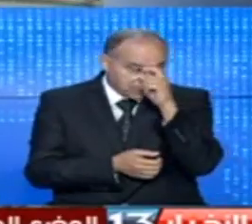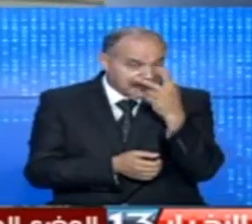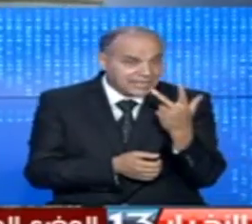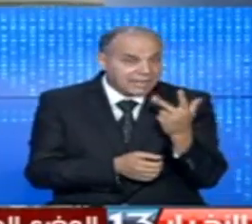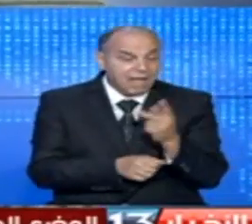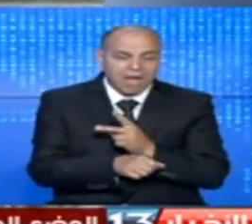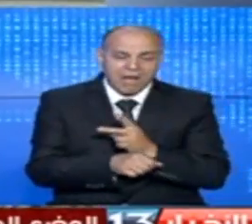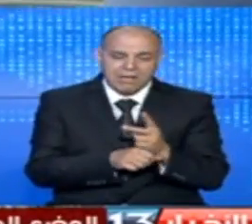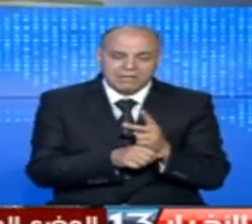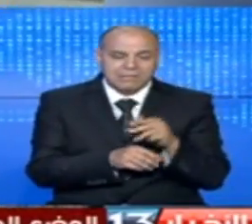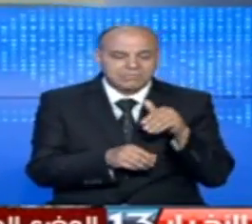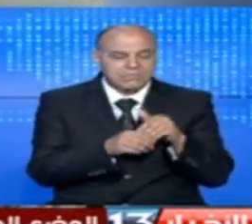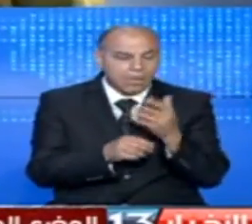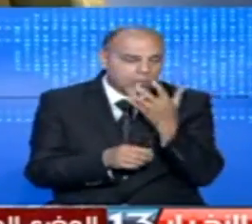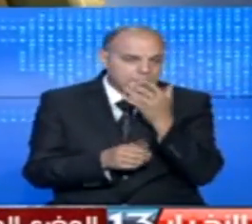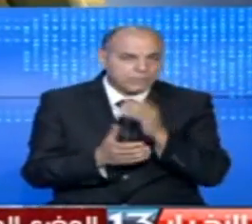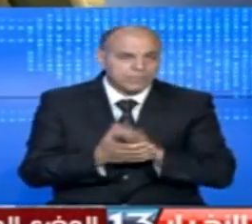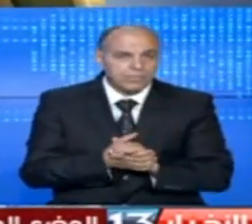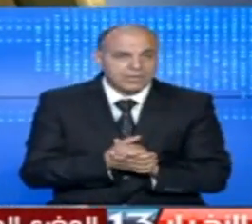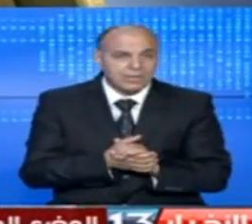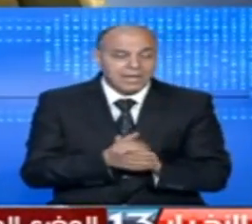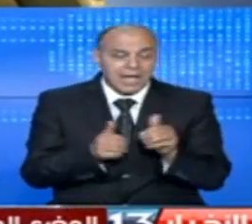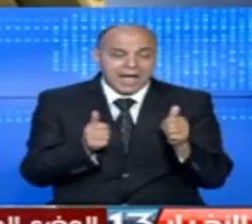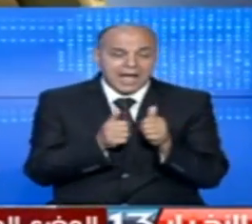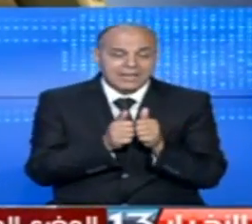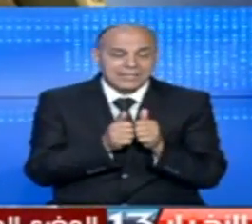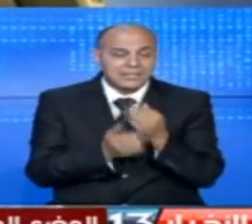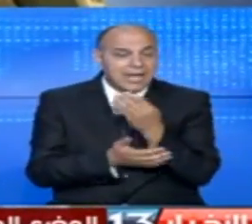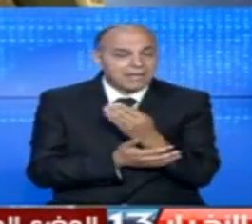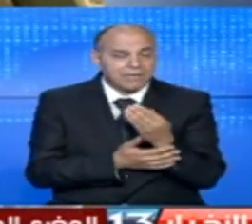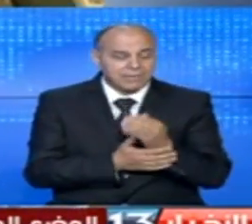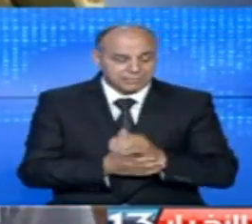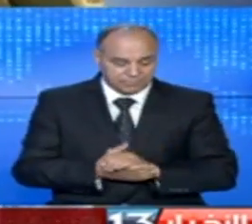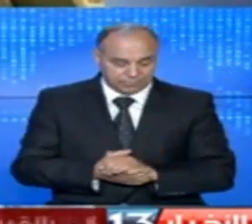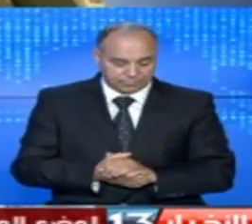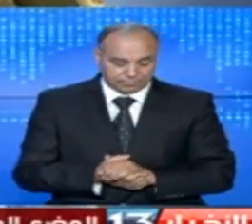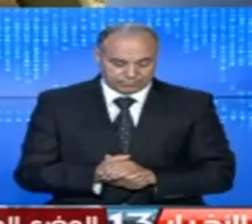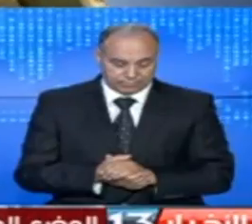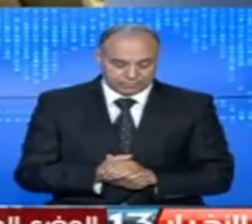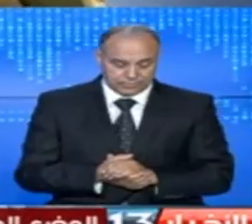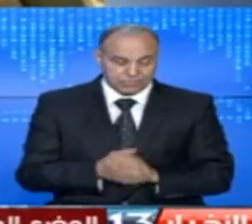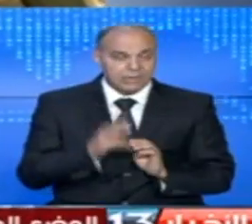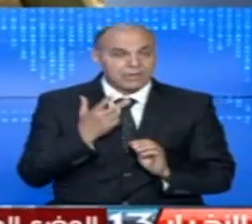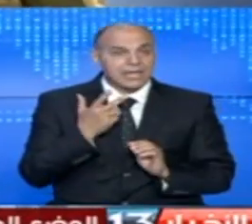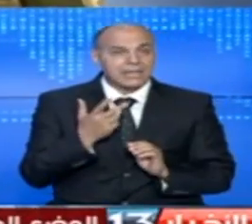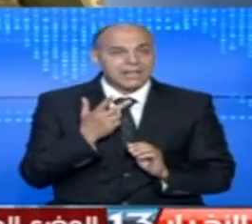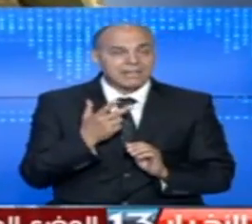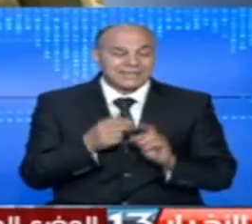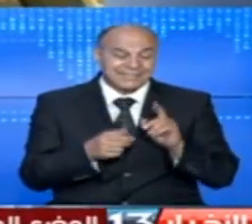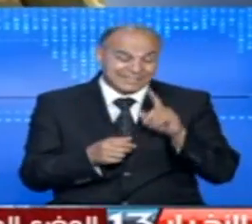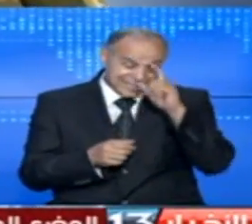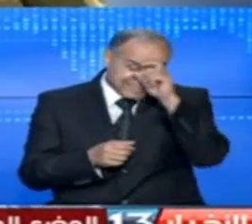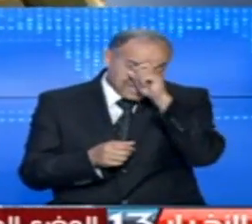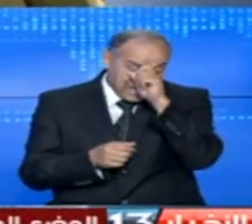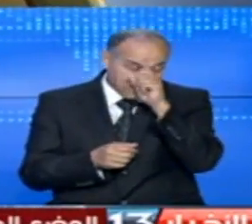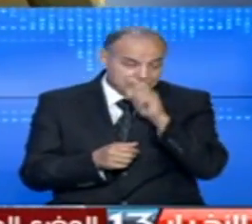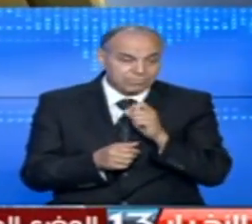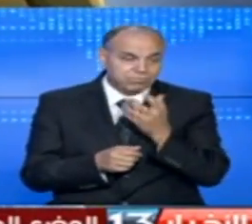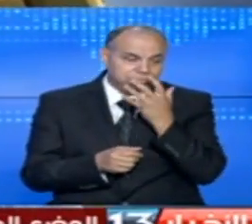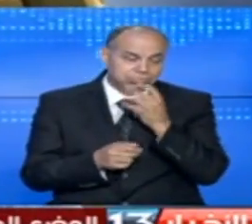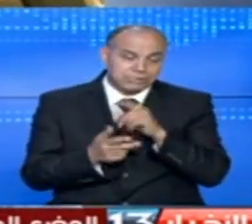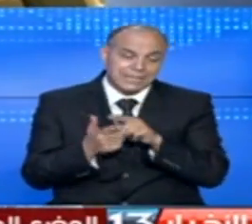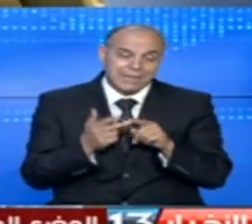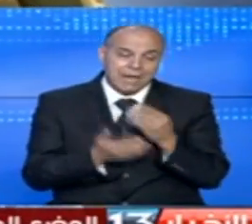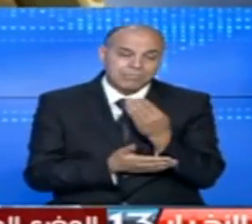حالات خطيرة في قسم الإنعاش. 11 مريض في قسم الأطفال توا، منهم 3 في حالة حرجة في قسم